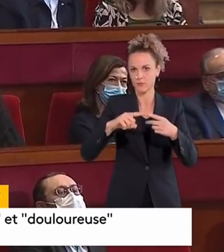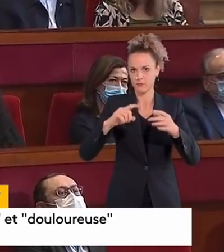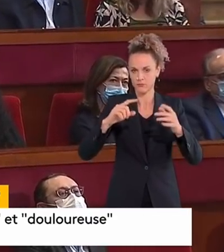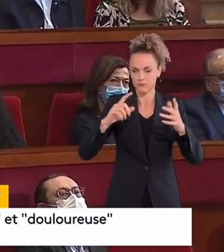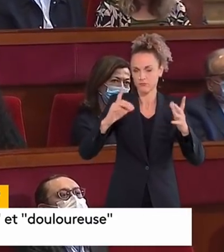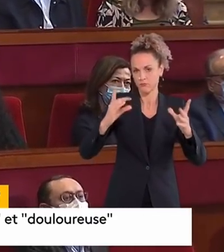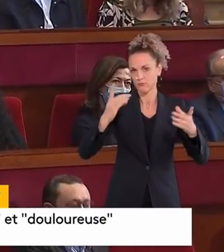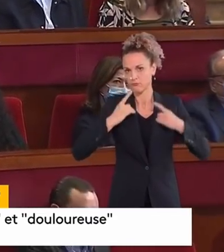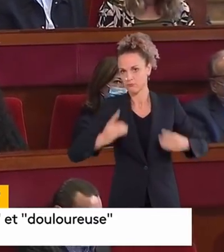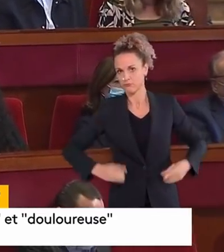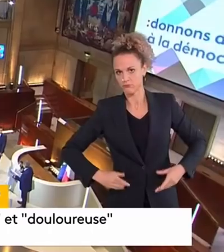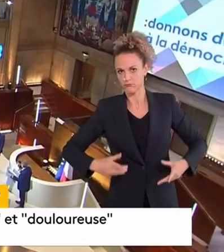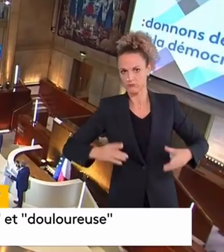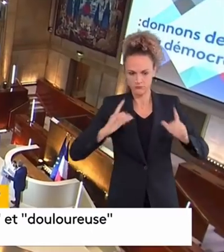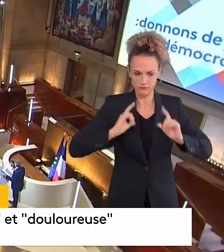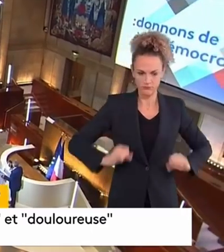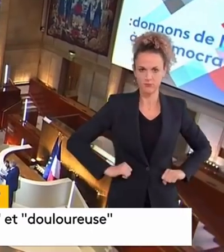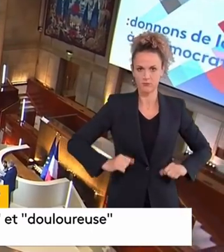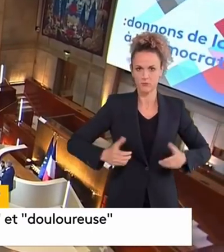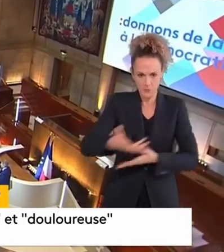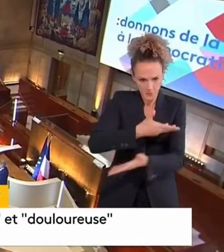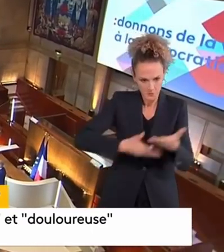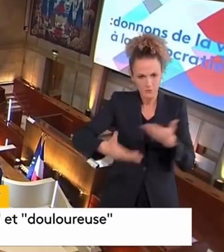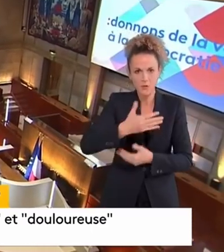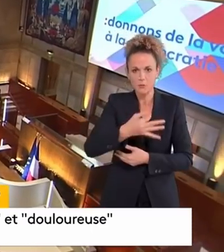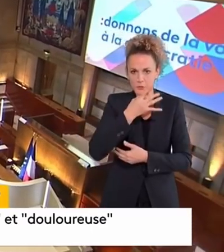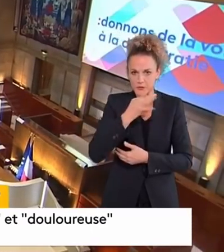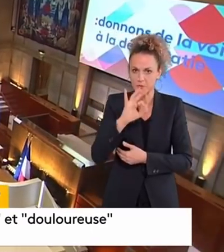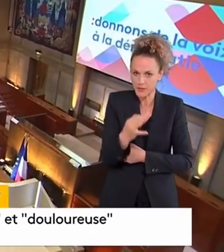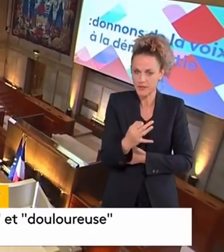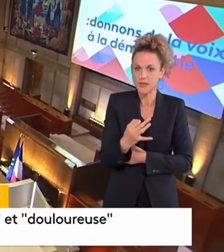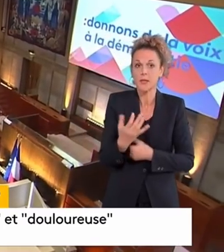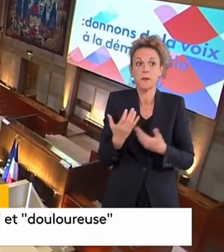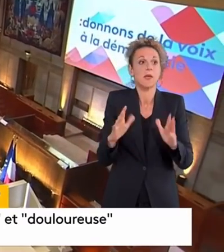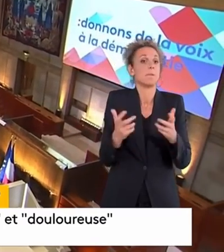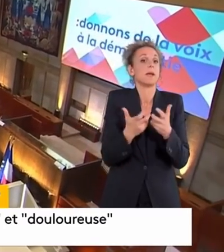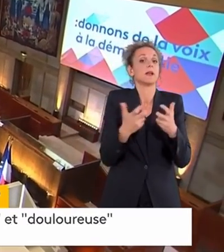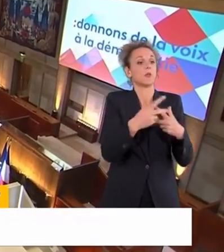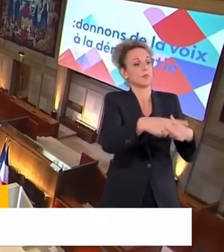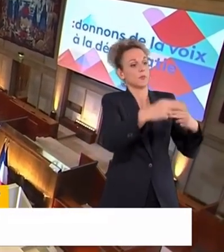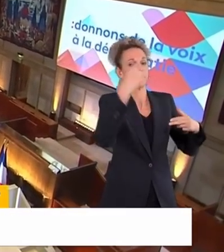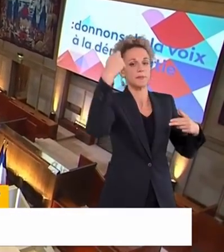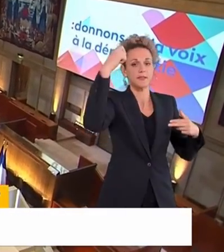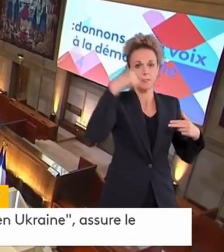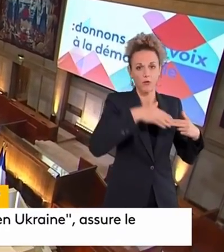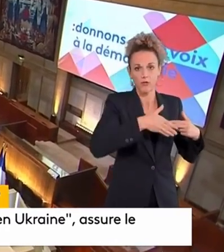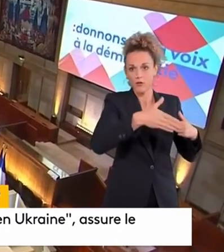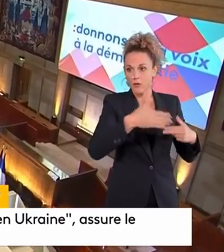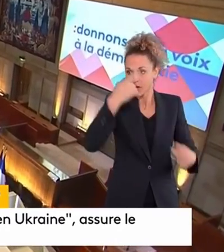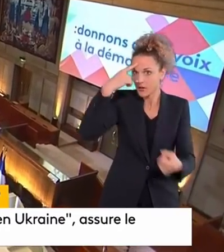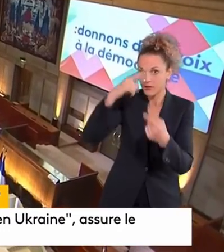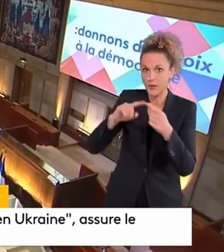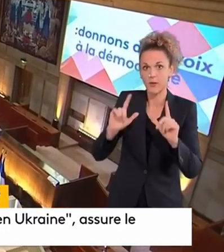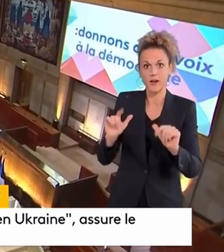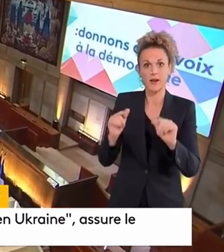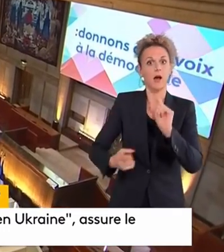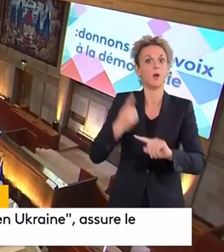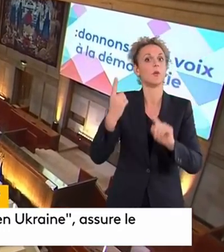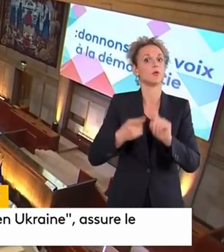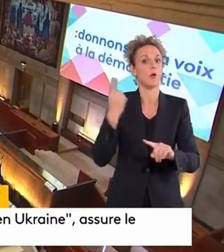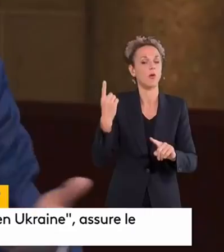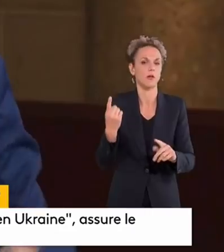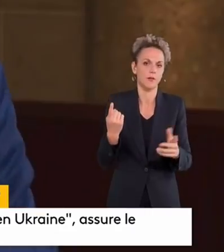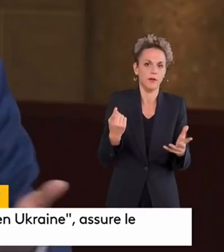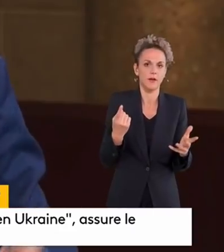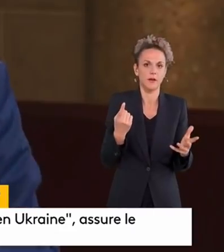moment-là, nous puissions tout mettre sur la table. Mais si au cours d'un mandat, des sujets s'imposent et importants, il faut pouvoir,